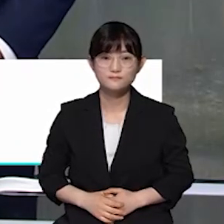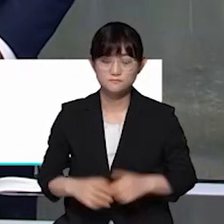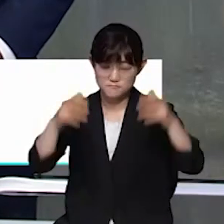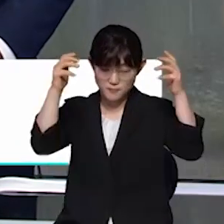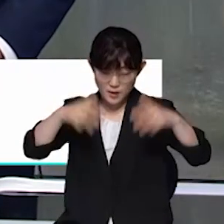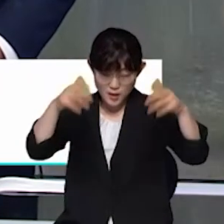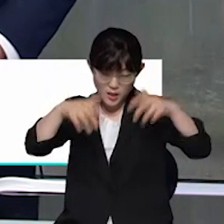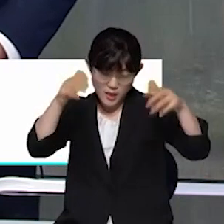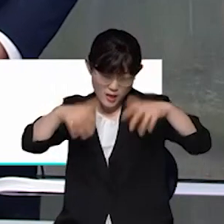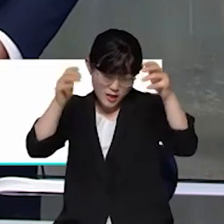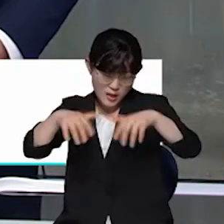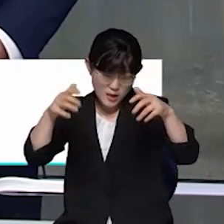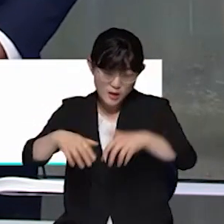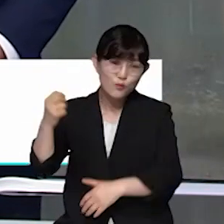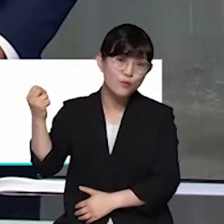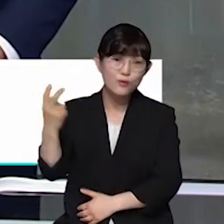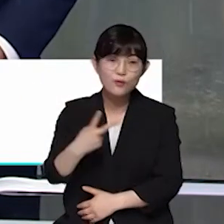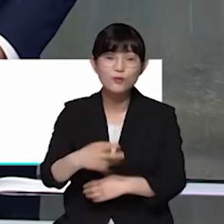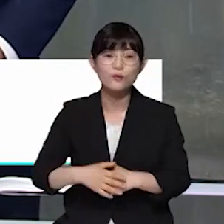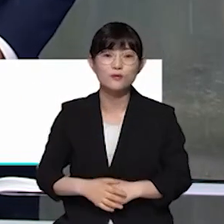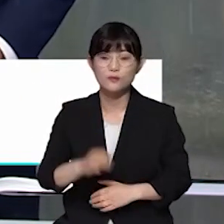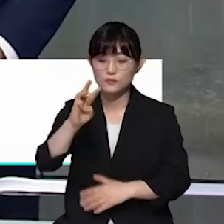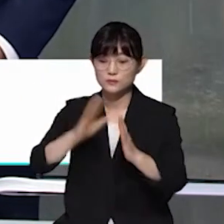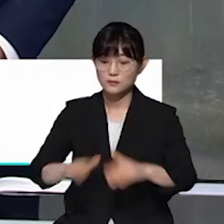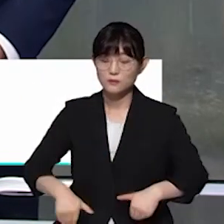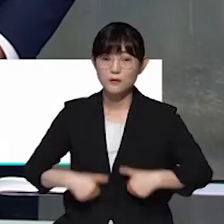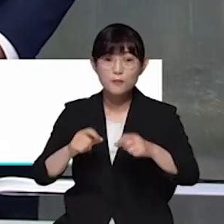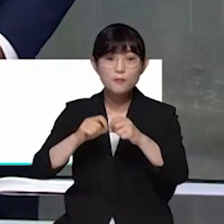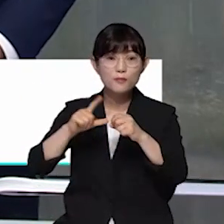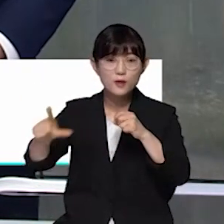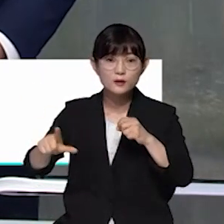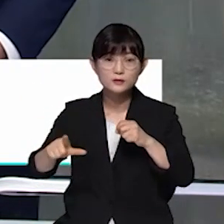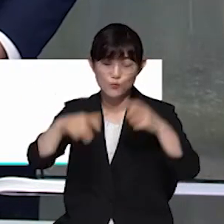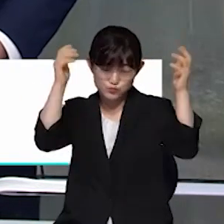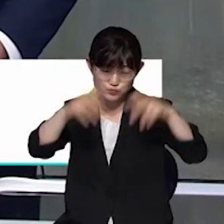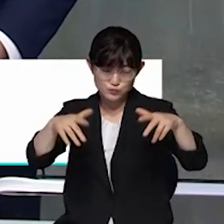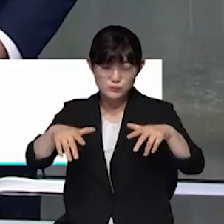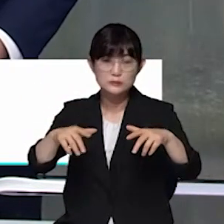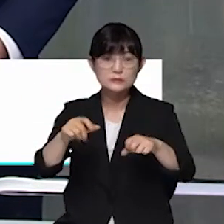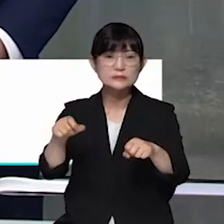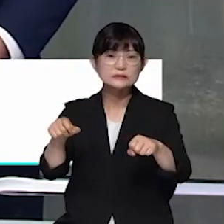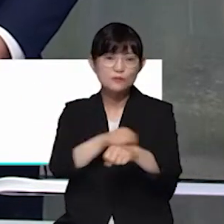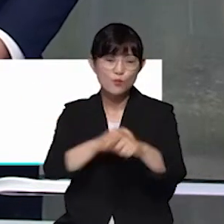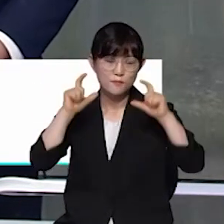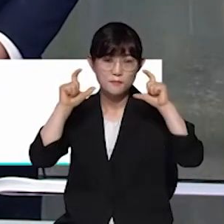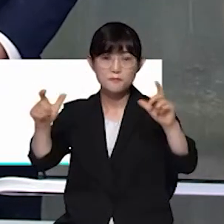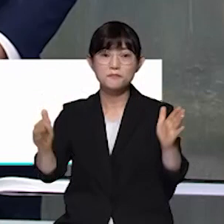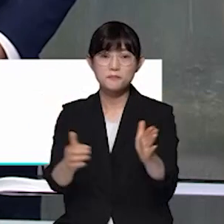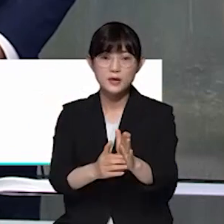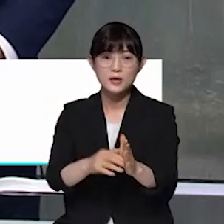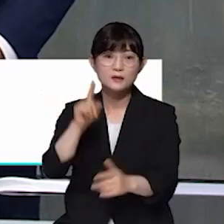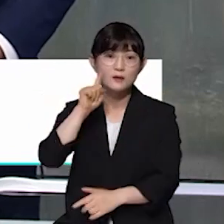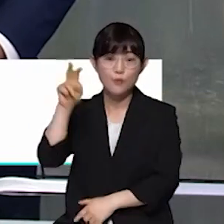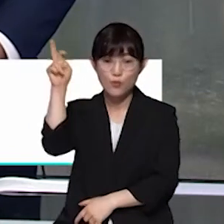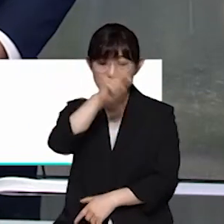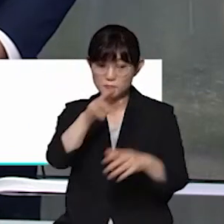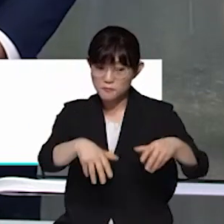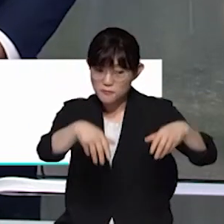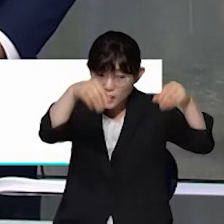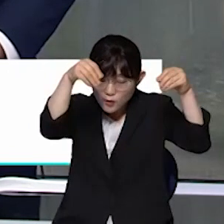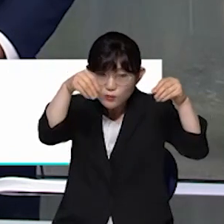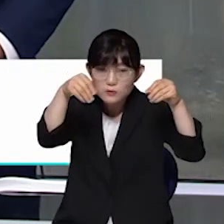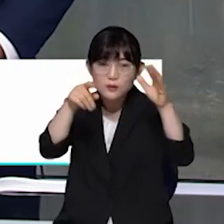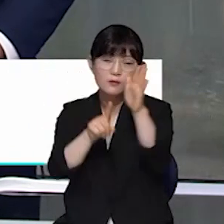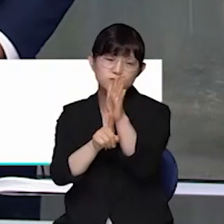장맛비가 다시 시작됐습니다. 광주 전남 대부분 지역엔 호우특보가 내려지기도 했는데요. 내일 오전 비가 그친 뒤엔 덥고